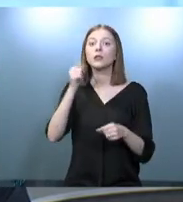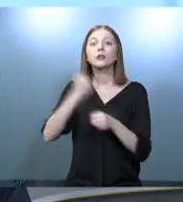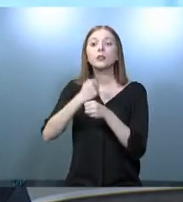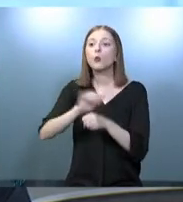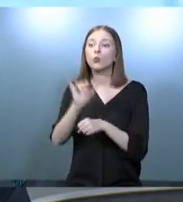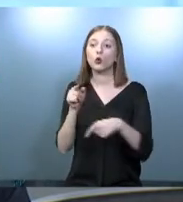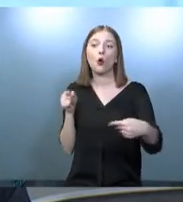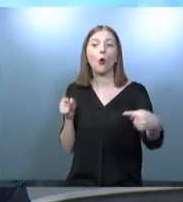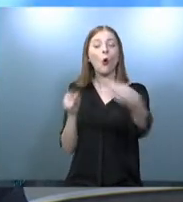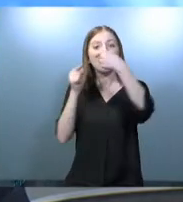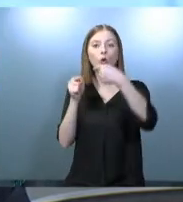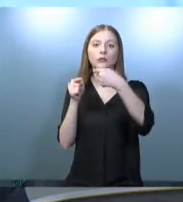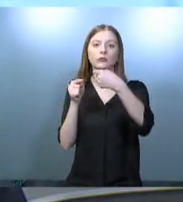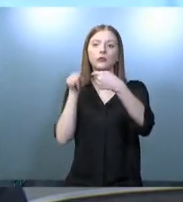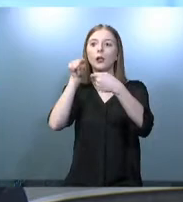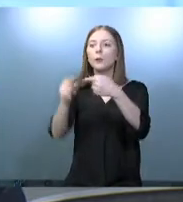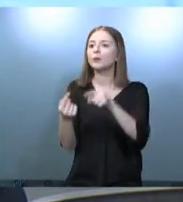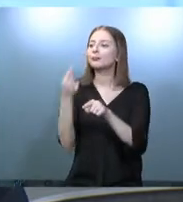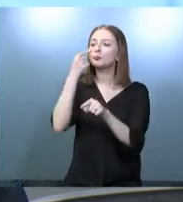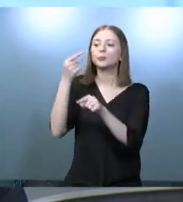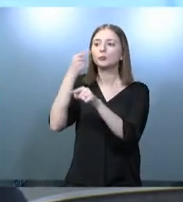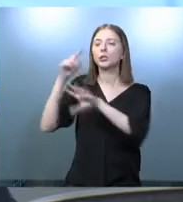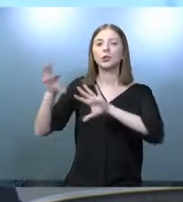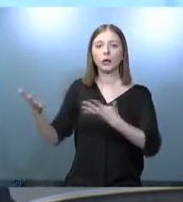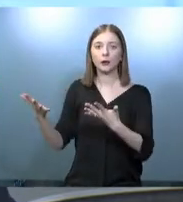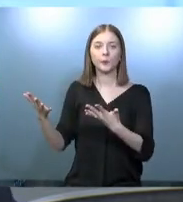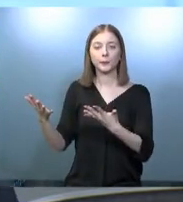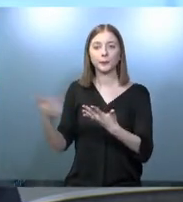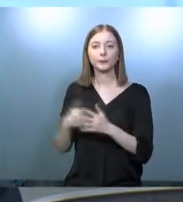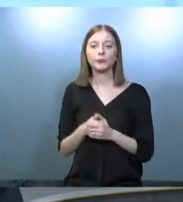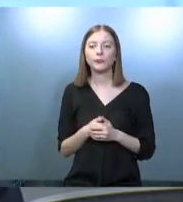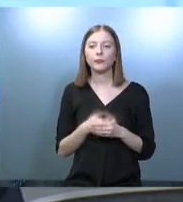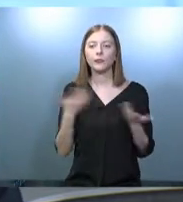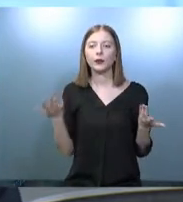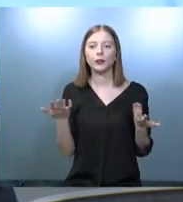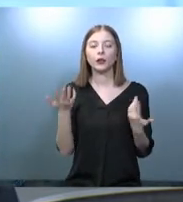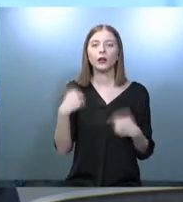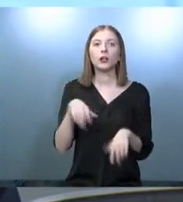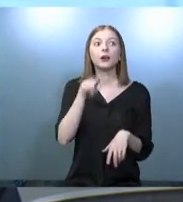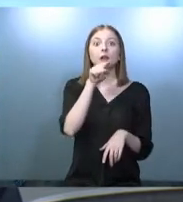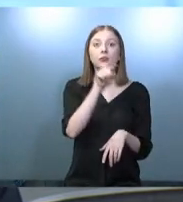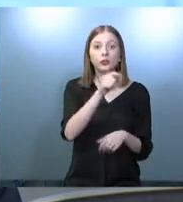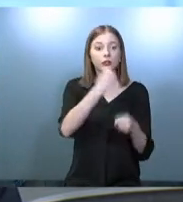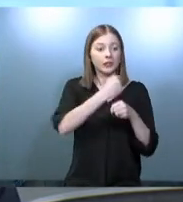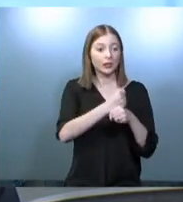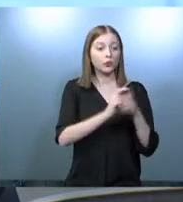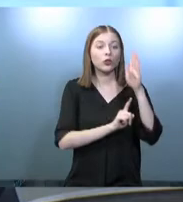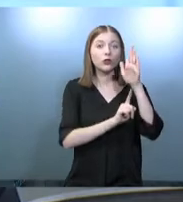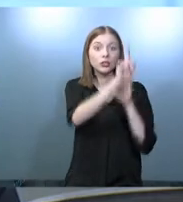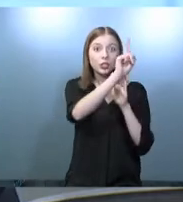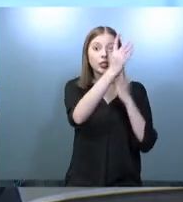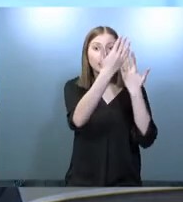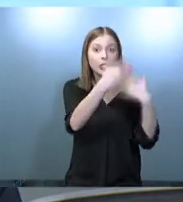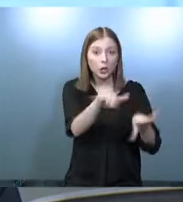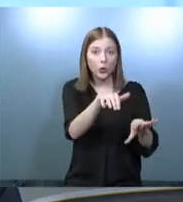dirbdami opozicijoje, reiškia, pamatėm, kad reikalinga dirbti tuos teisinius darbus, kurie yra pradėti. Mes tą sėkmingai ir